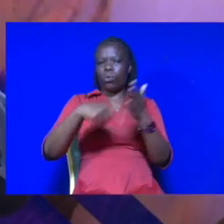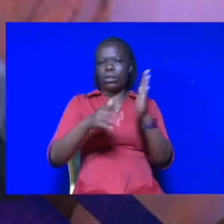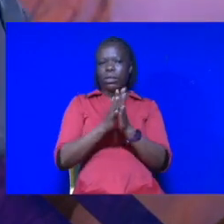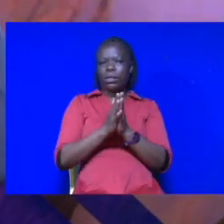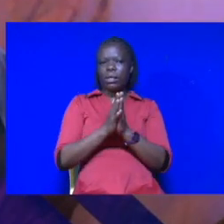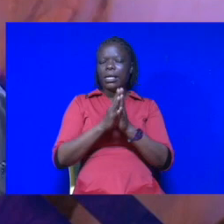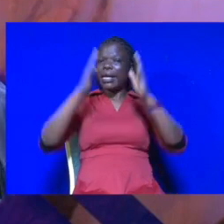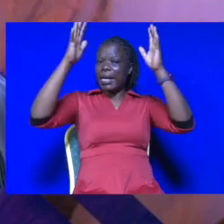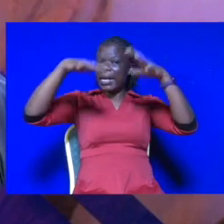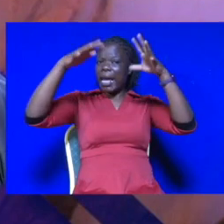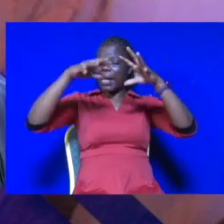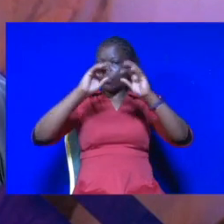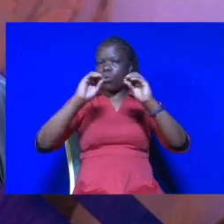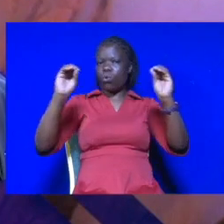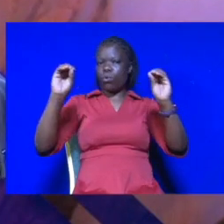mvua haitanyesha